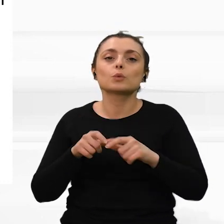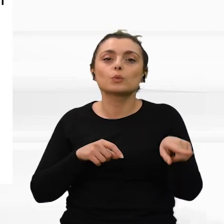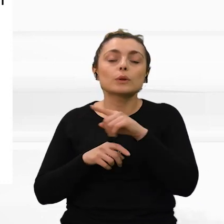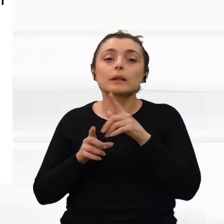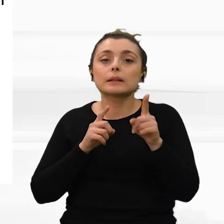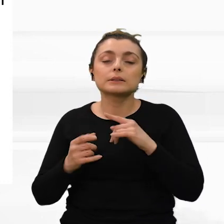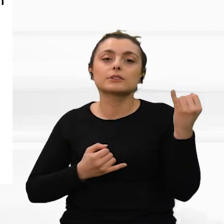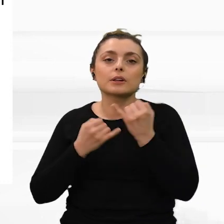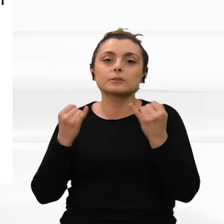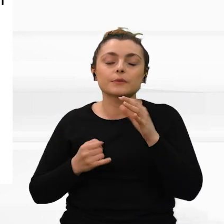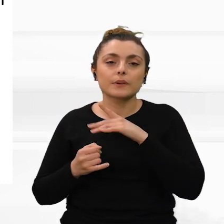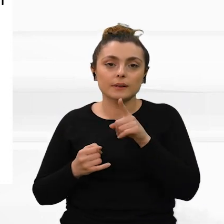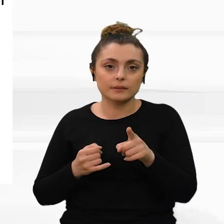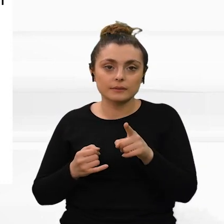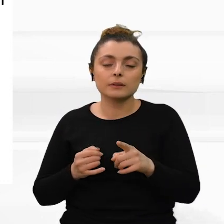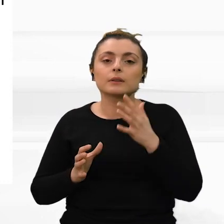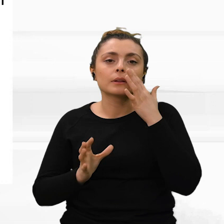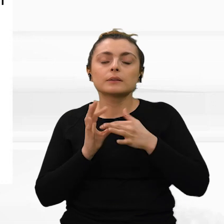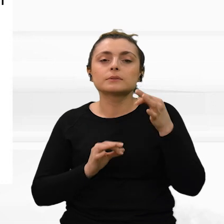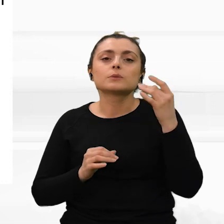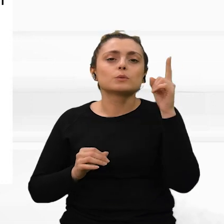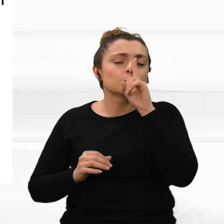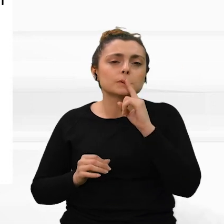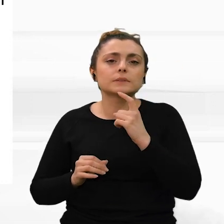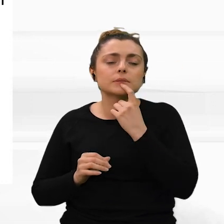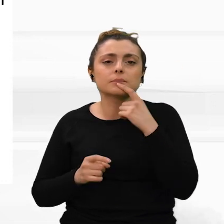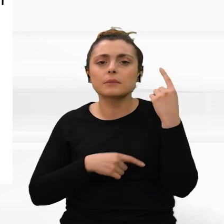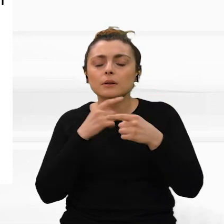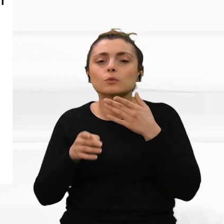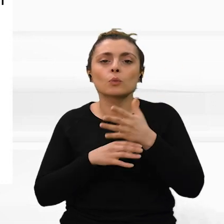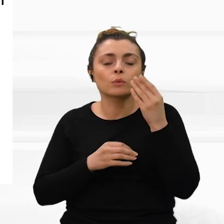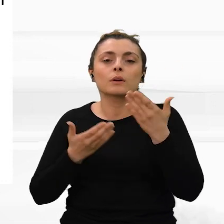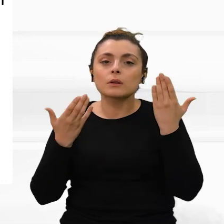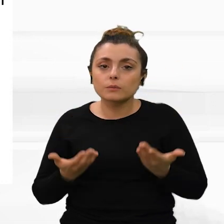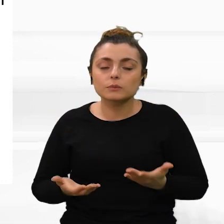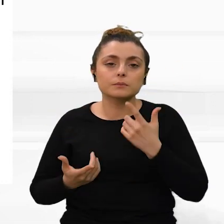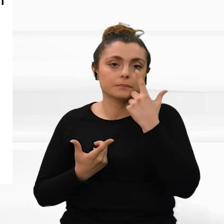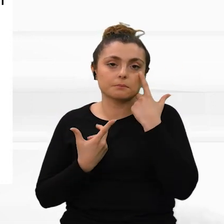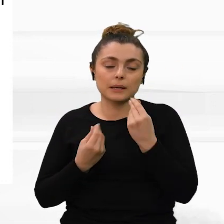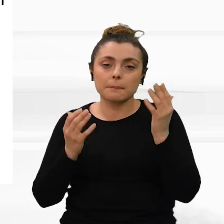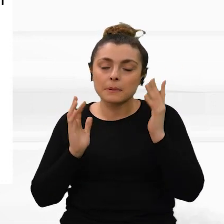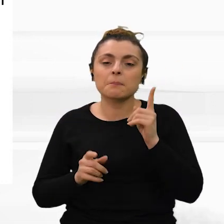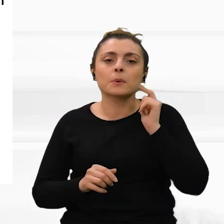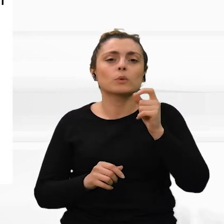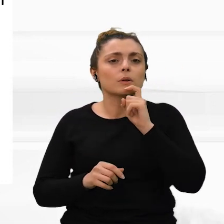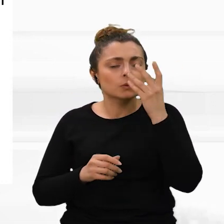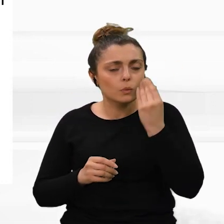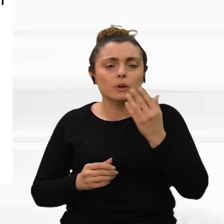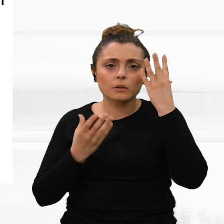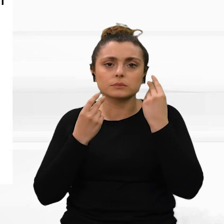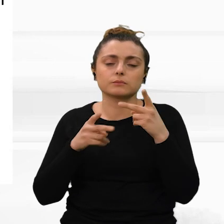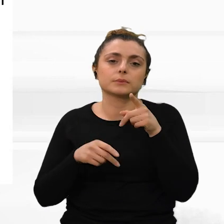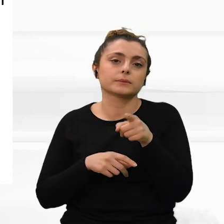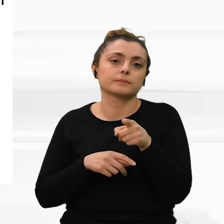sorulardan hangisi tartışılmaktadır insanların yüzyıllardan beri doğru olarak kabul ettikleri bilgilerin bile bir gün yanlış